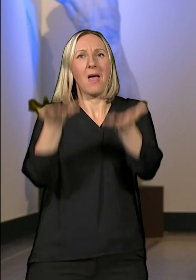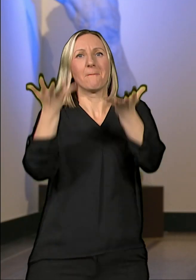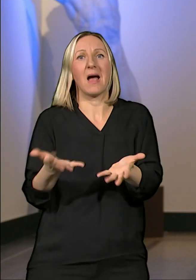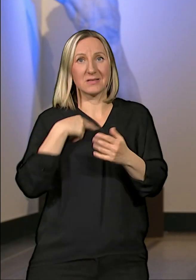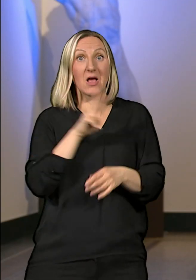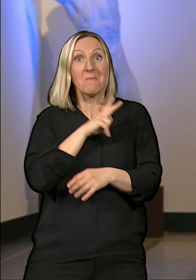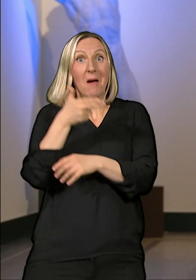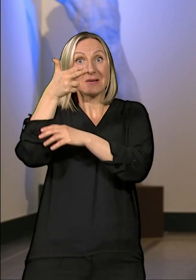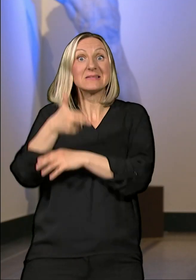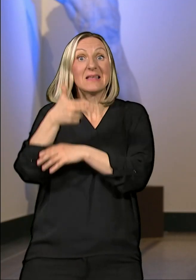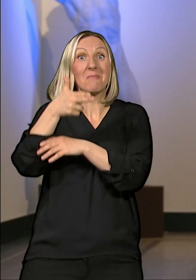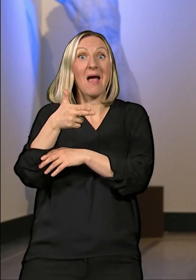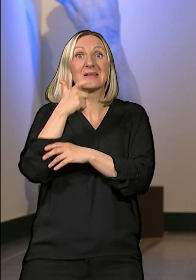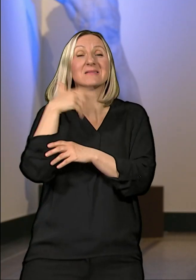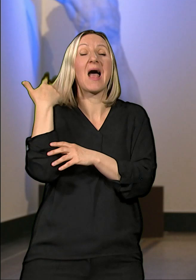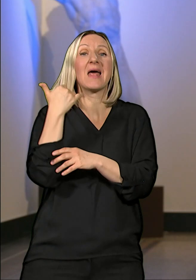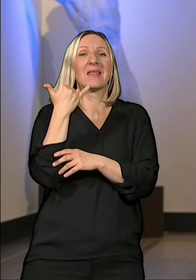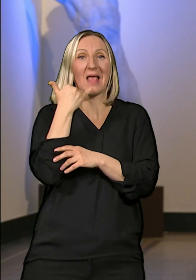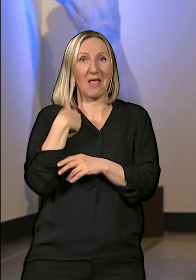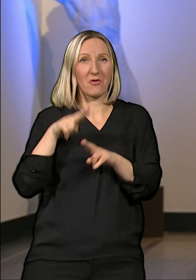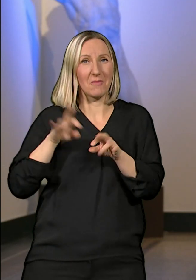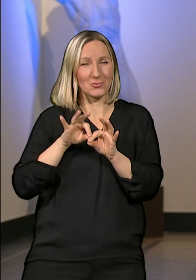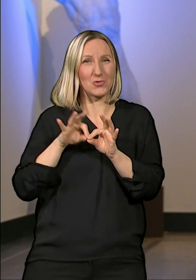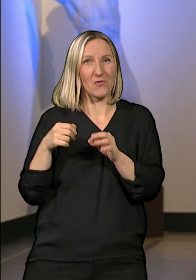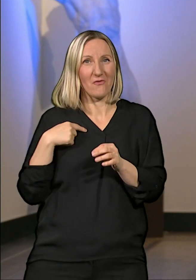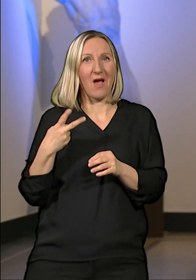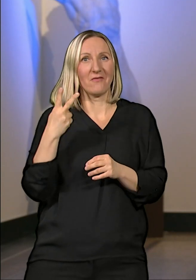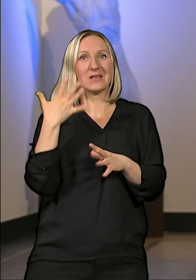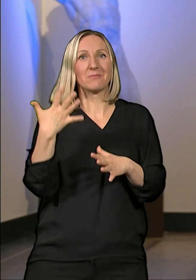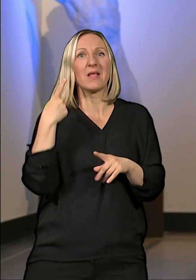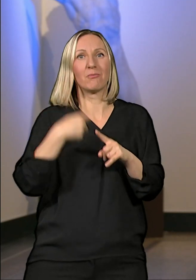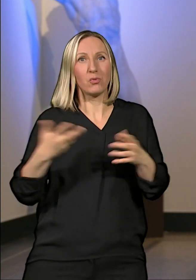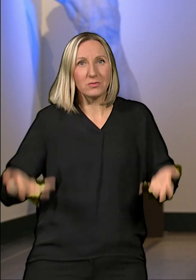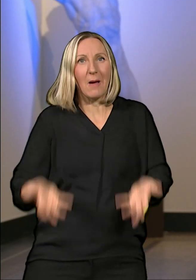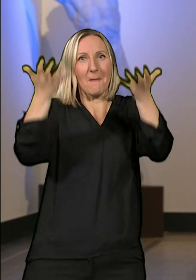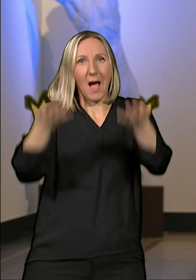starom telefonu, nisam siguran gde. Bacaju me tako u vazduh 25 puta